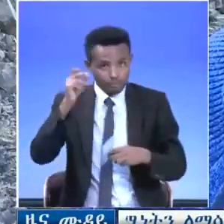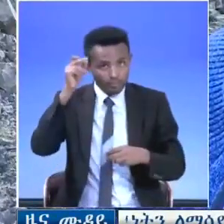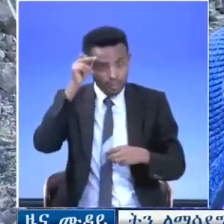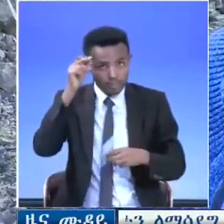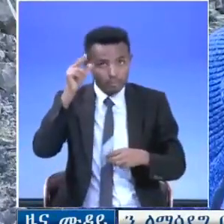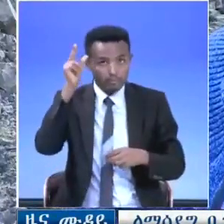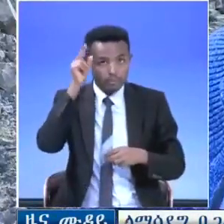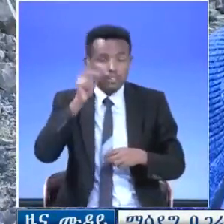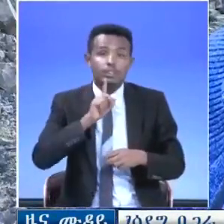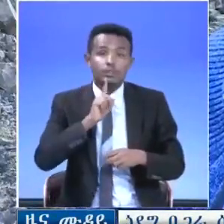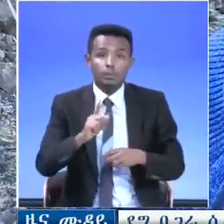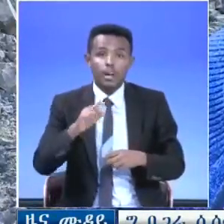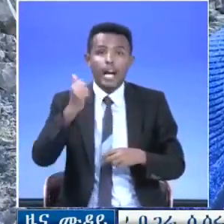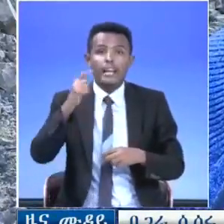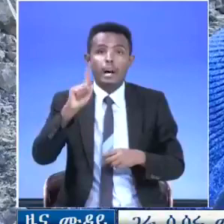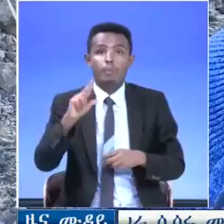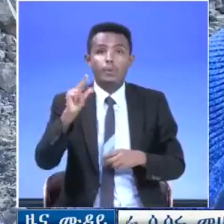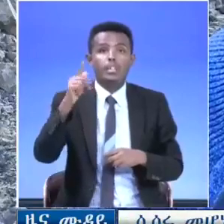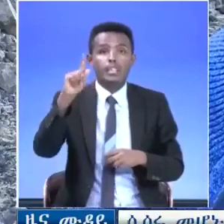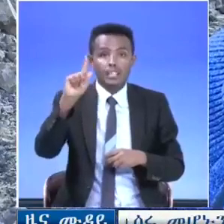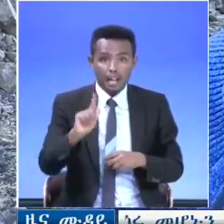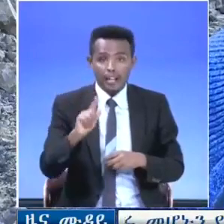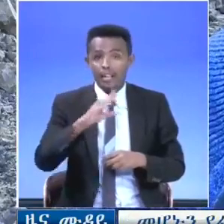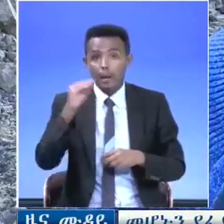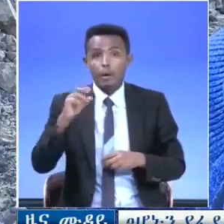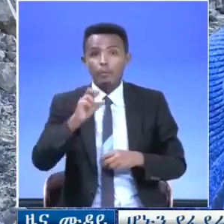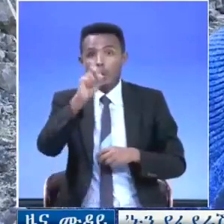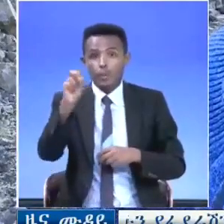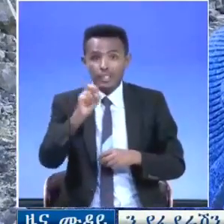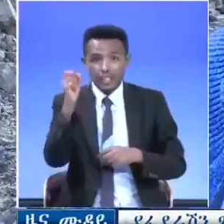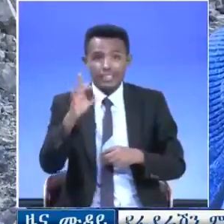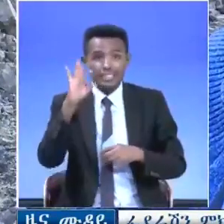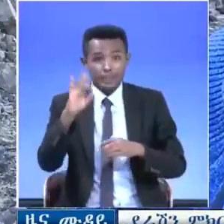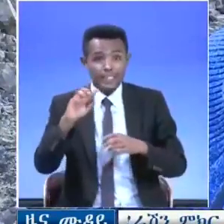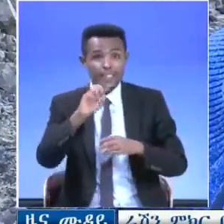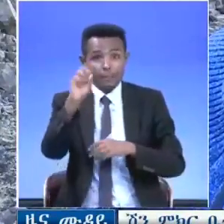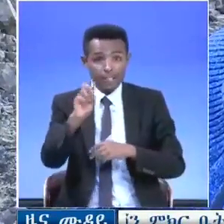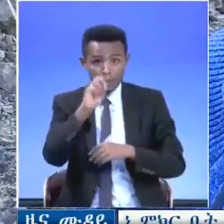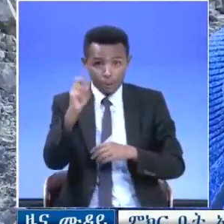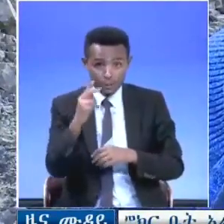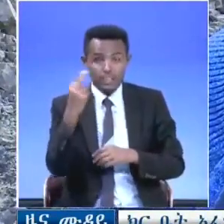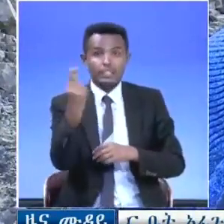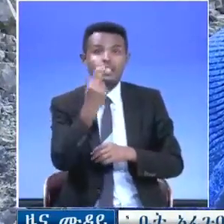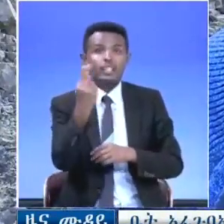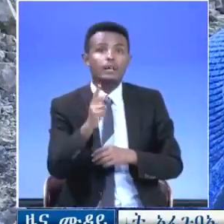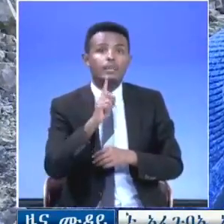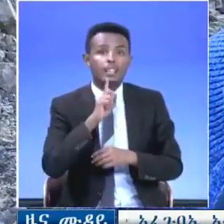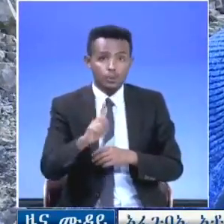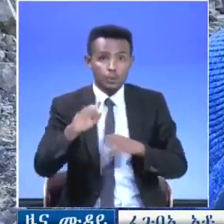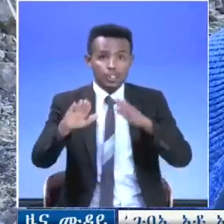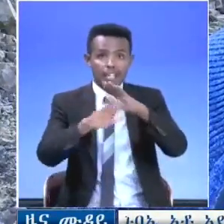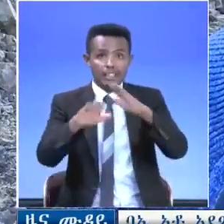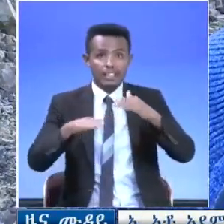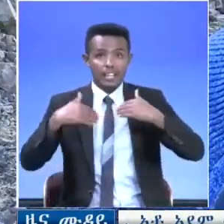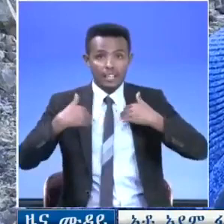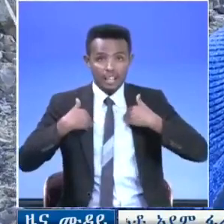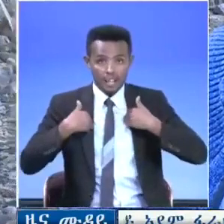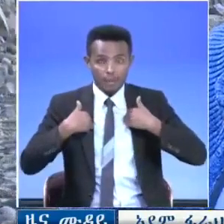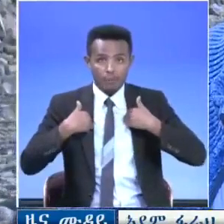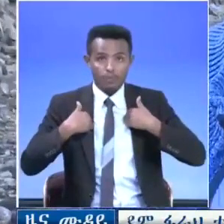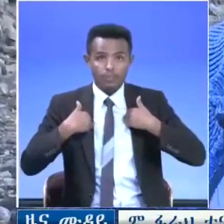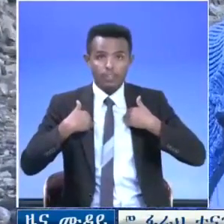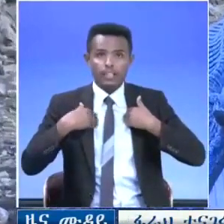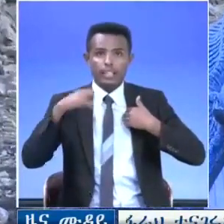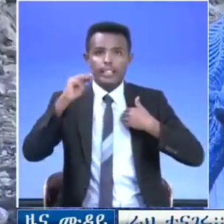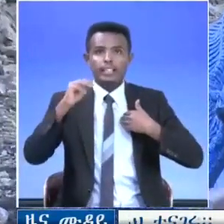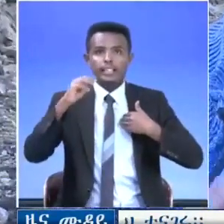ያገናኛል። ከዛ ውጭ በወረዳችን ወደ 8 በላይ ቀበሌዎች በዚህ መንገድ ተጠቃሚ ናቸው። ታች ላይ ያለው